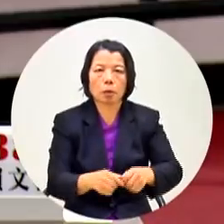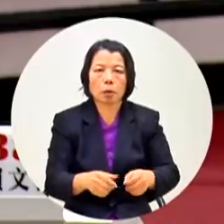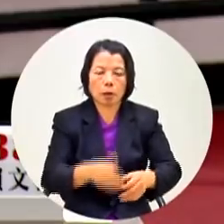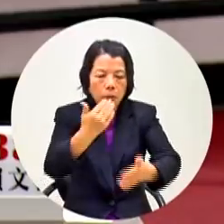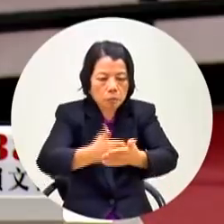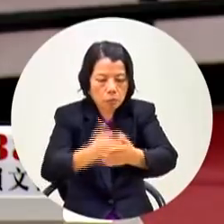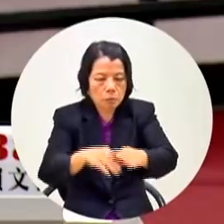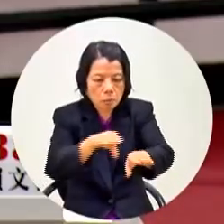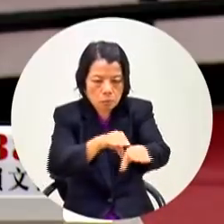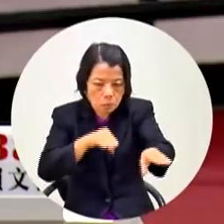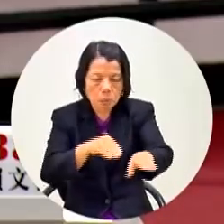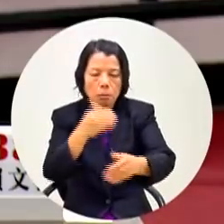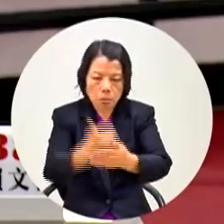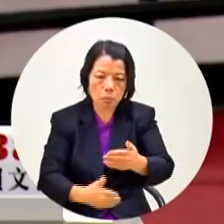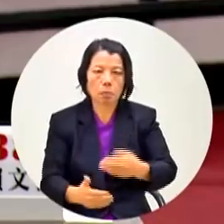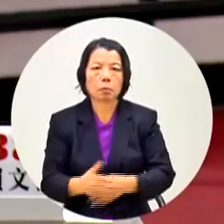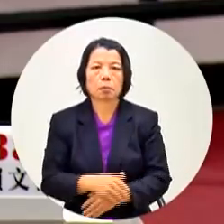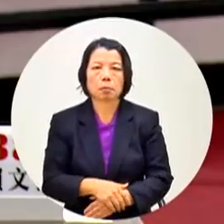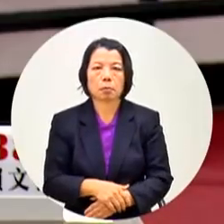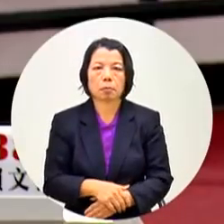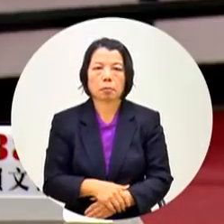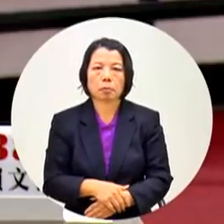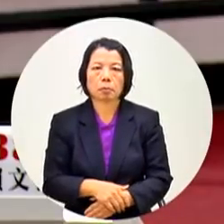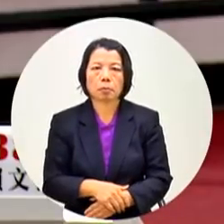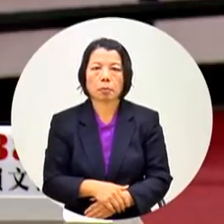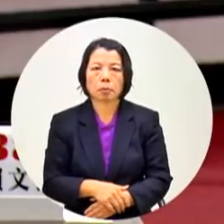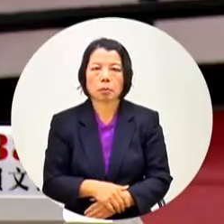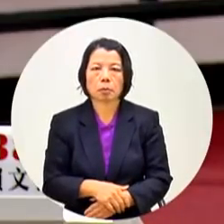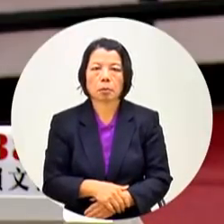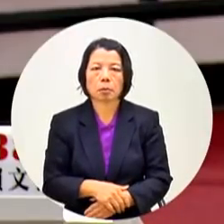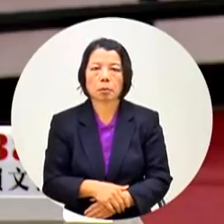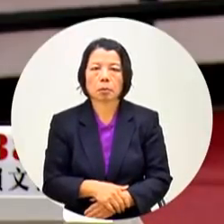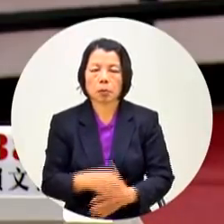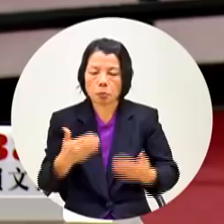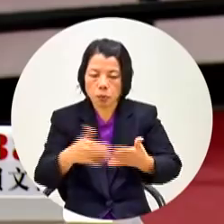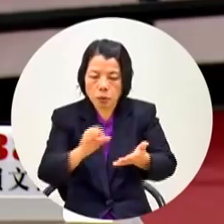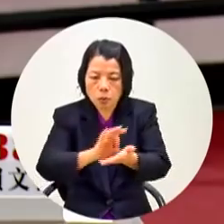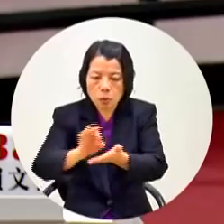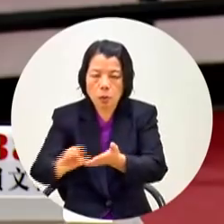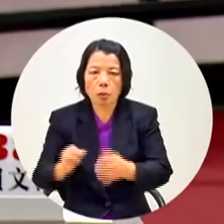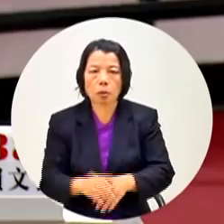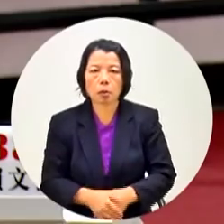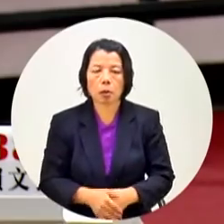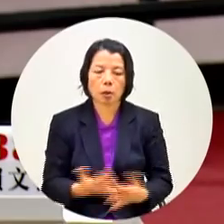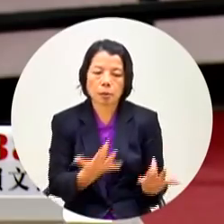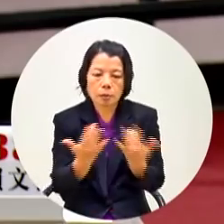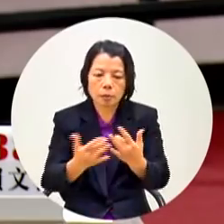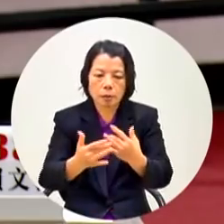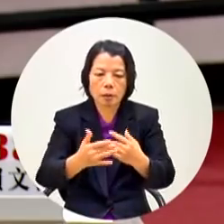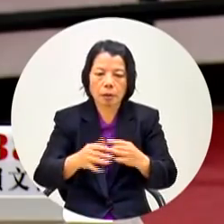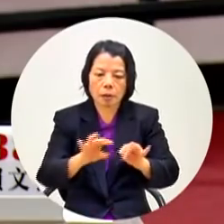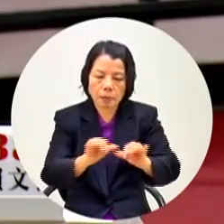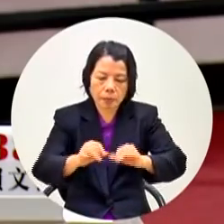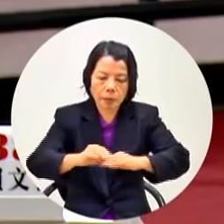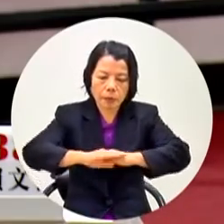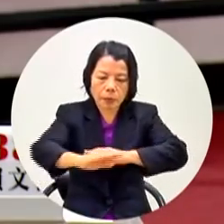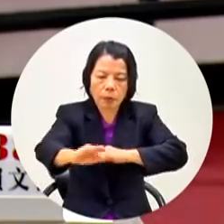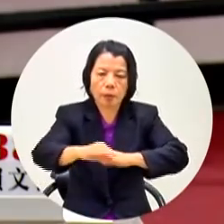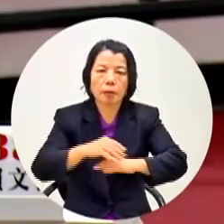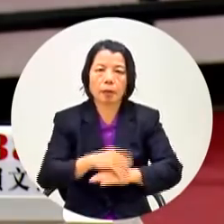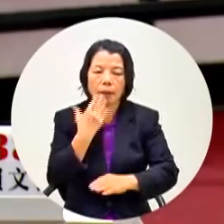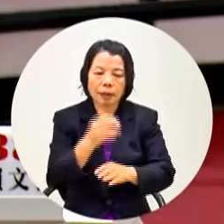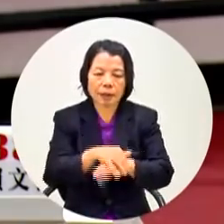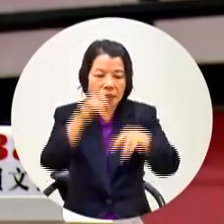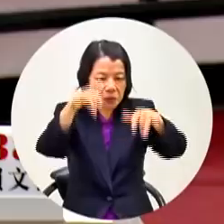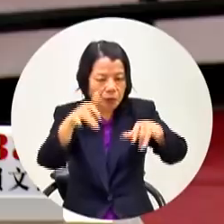们的不要用草皮了，草皮是理想化了，弹性吸水性更好嘛，绿化增加绿化，可是如果